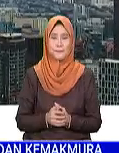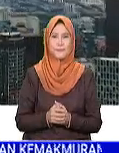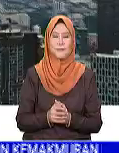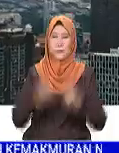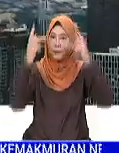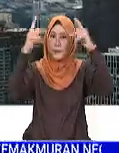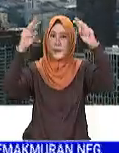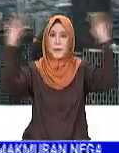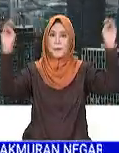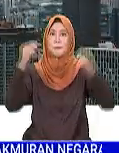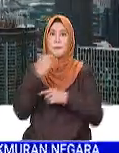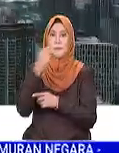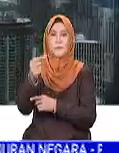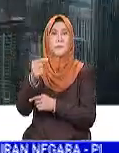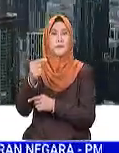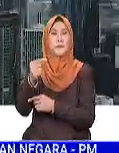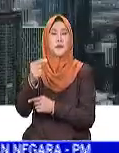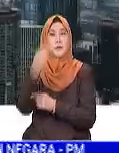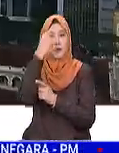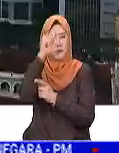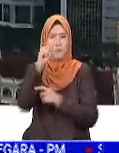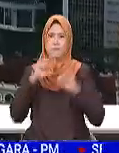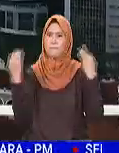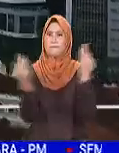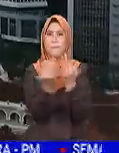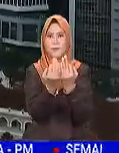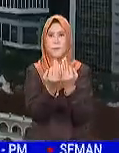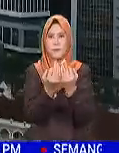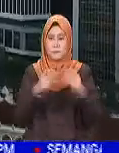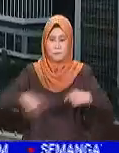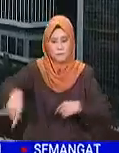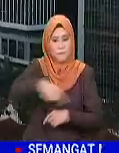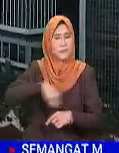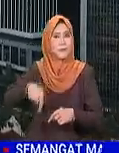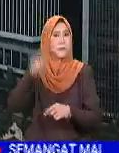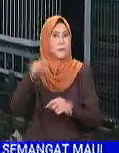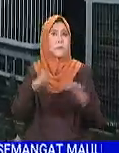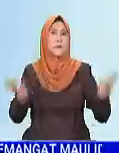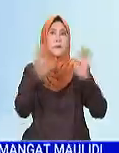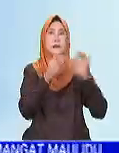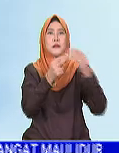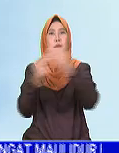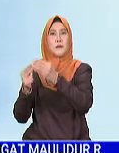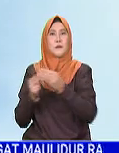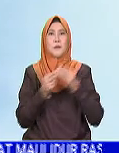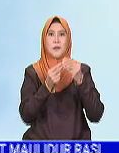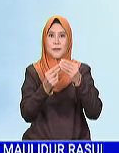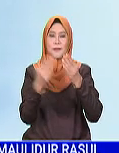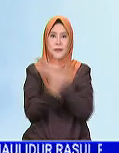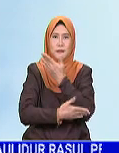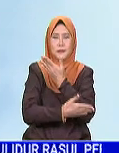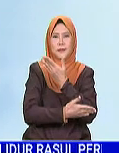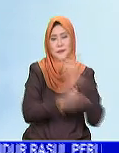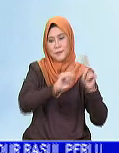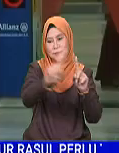Tambah Perdana Menteri, tema Manhaj Rabbani Ummah Berkualiti juga selari dengan dasar perpaduan negara berkonsepkan perpaduan dalam